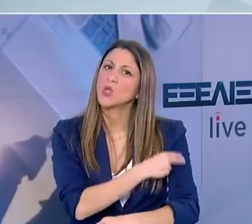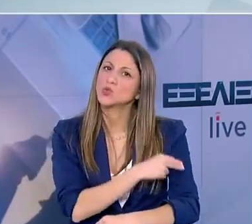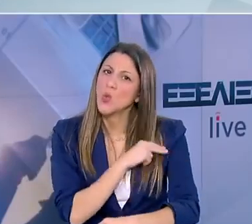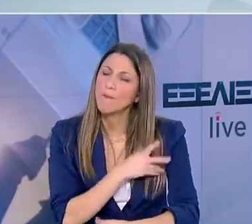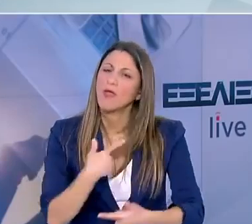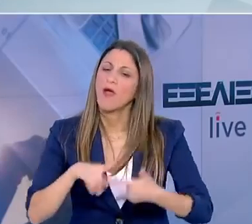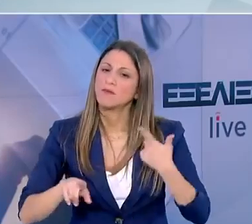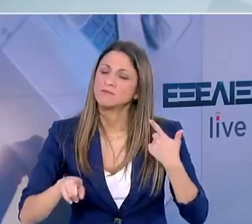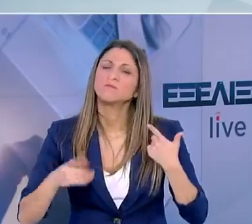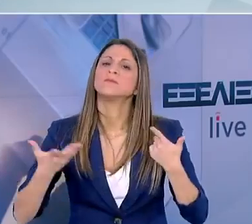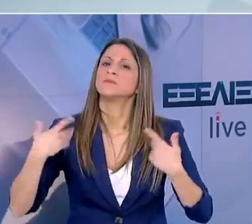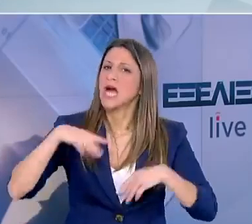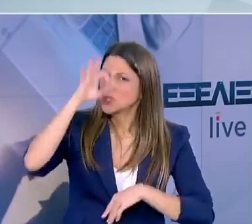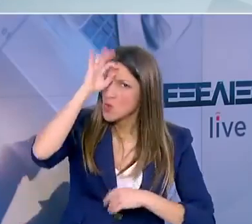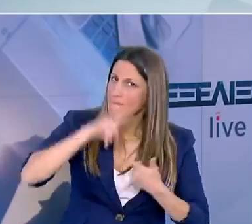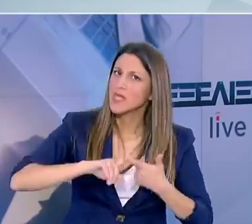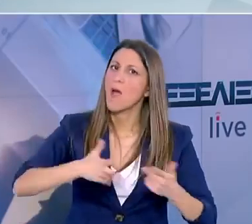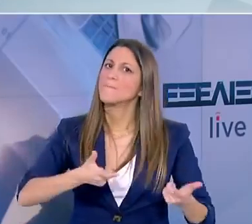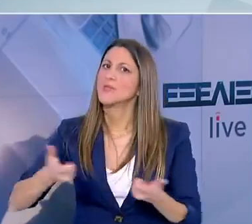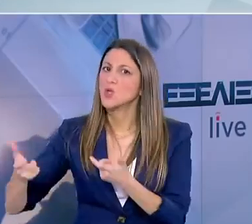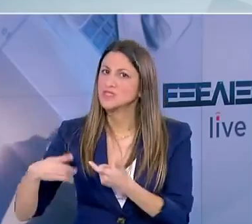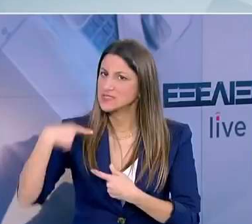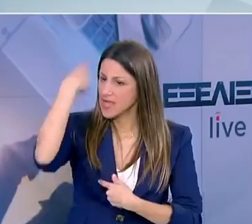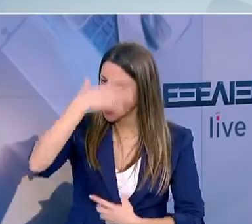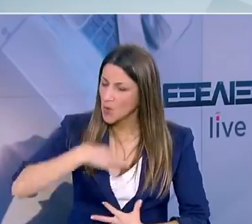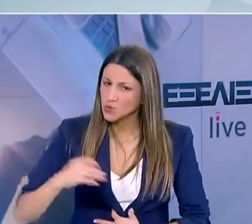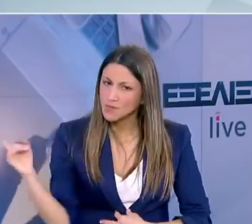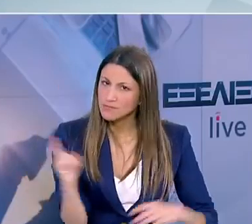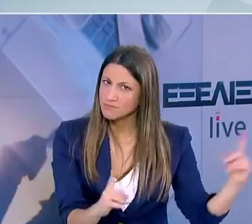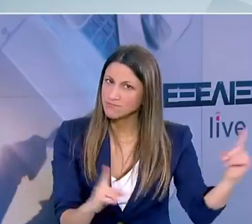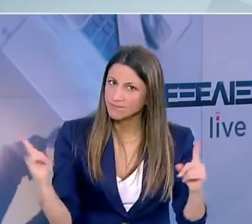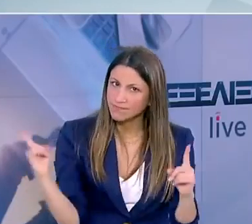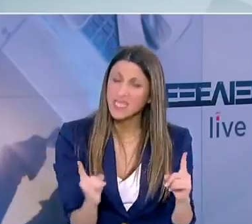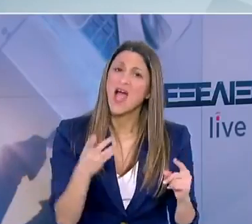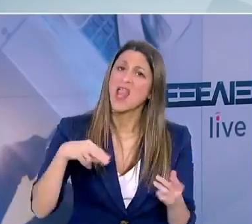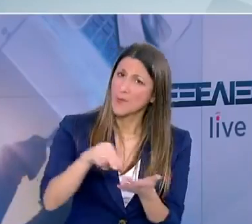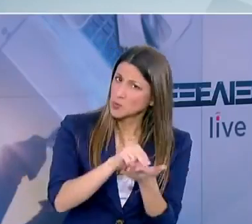και των σωμάτων ασφαλείας της αστυνομίας πυροσβεστικής, αλλά και της κοινότητας των Ρωμά.